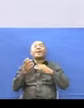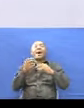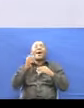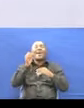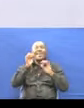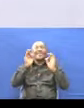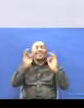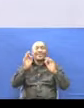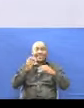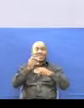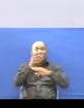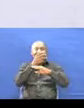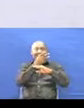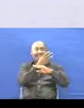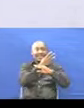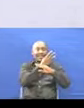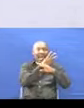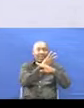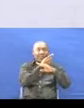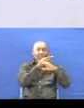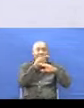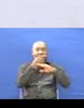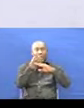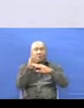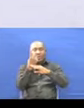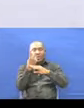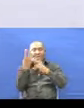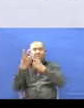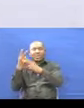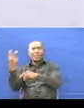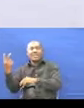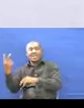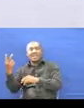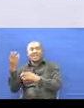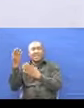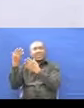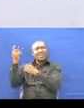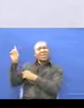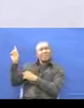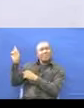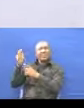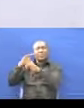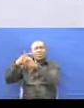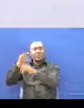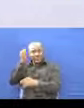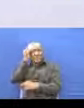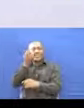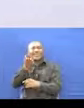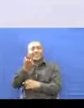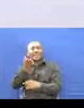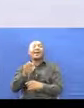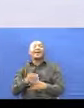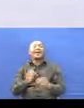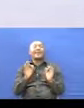Vizuri kabisa, umeona tatu kutoa moja unapata mbili. Kumbe kama kule kwenye kujumlisha eh? Vizuri, yani kwa